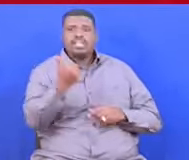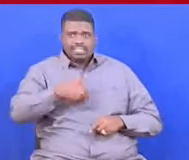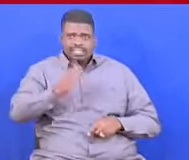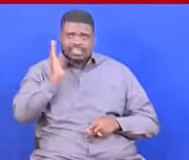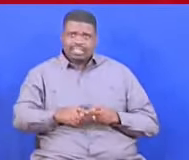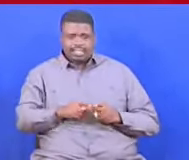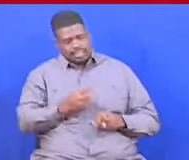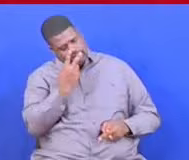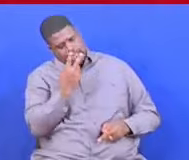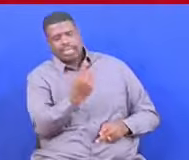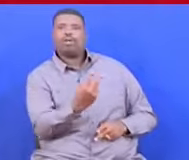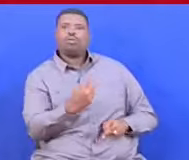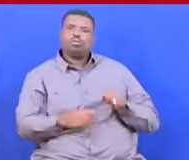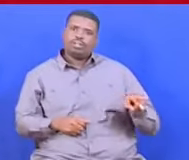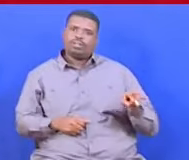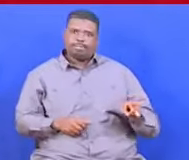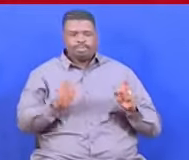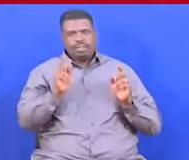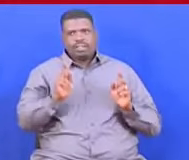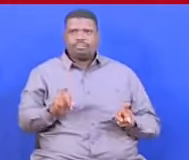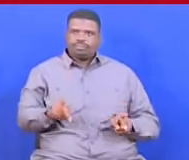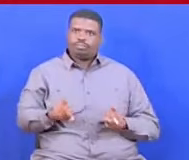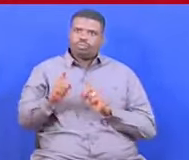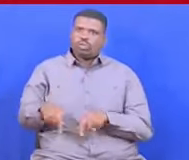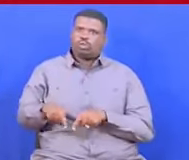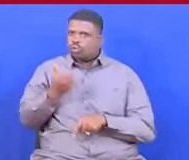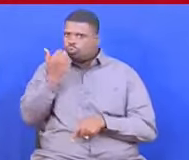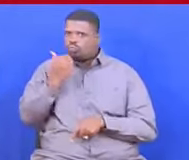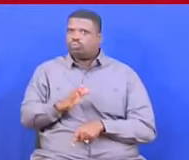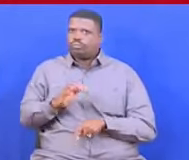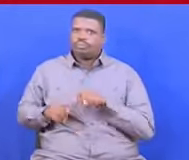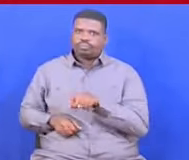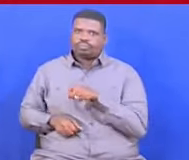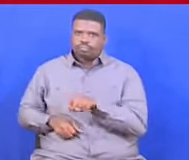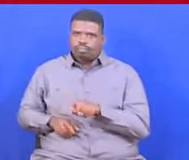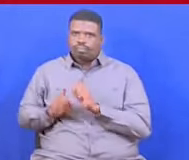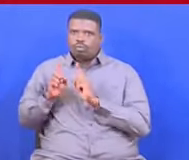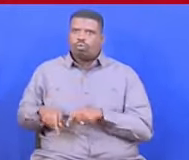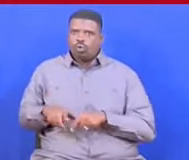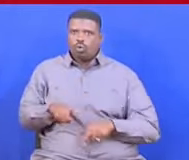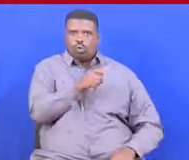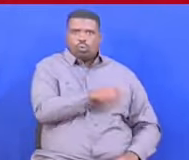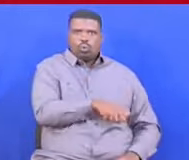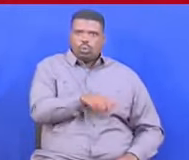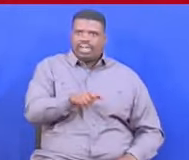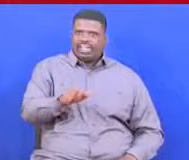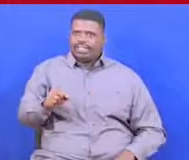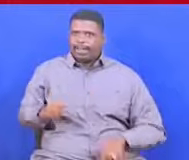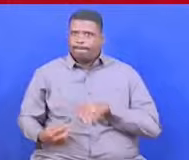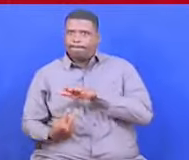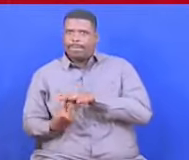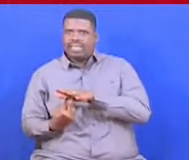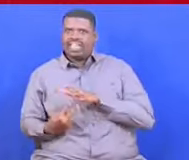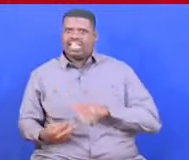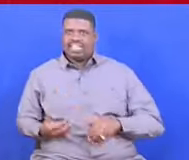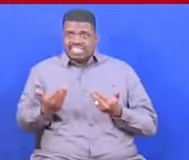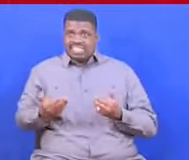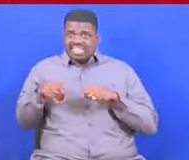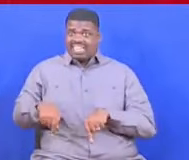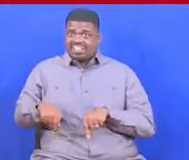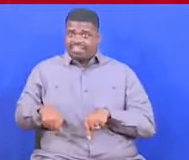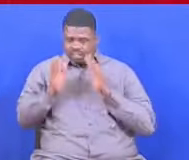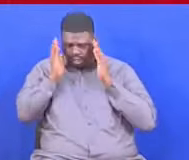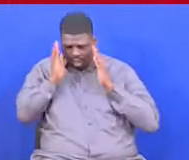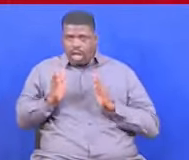serikali itaona kama kutakuwa na umuhimu wa kuwa na huo uraia pacha, lakini kwa sasa